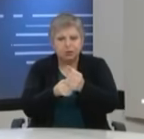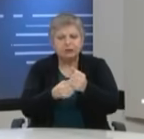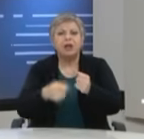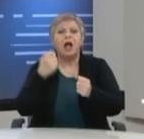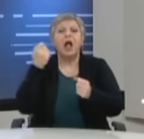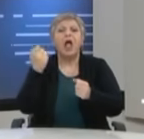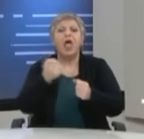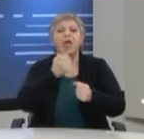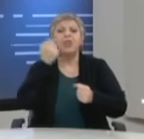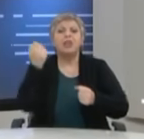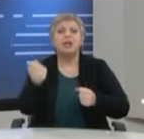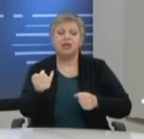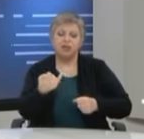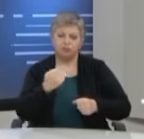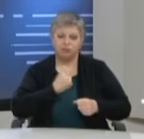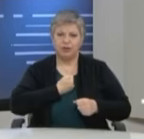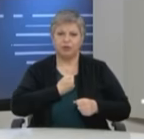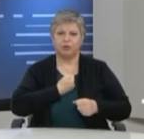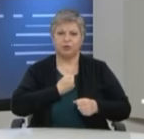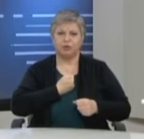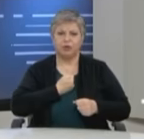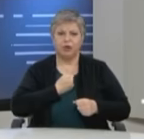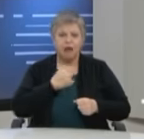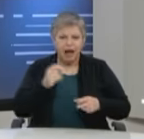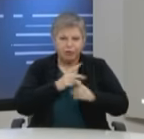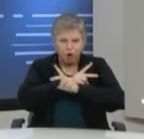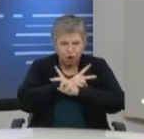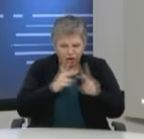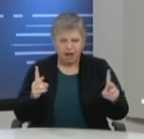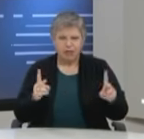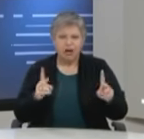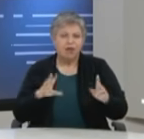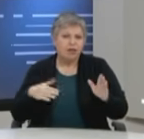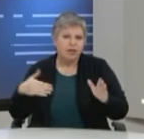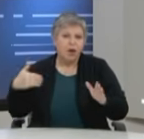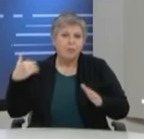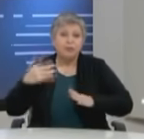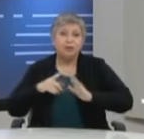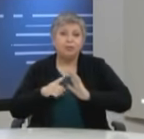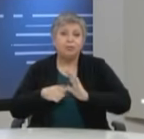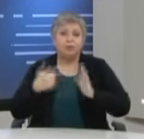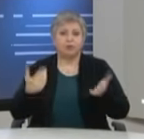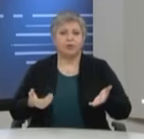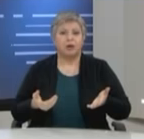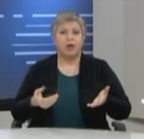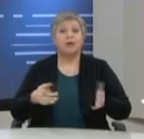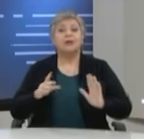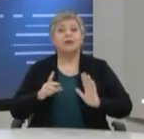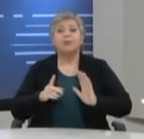δεν έχει υπάρξει ποτέ σε διεθνή συμφωνία. Και στην περίπτωση μάλιστα συγκροτούν και κάτι